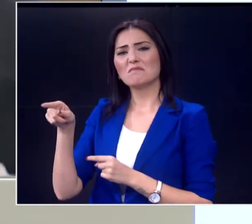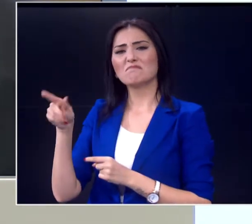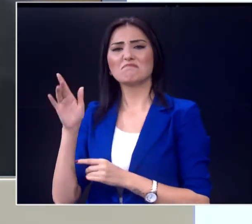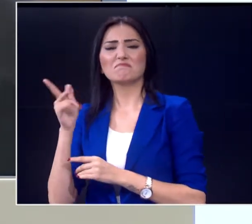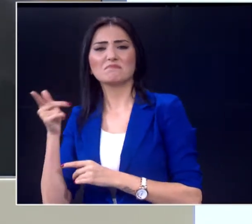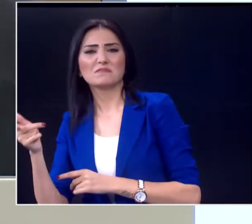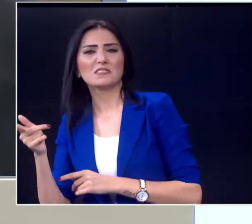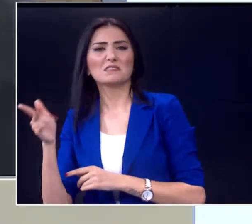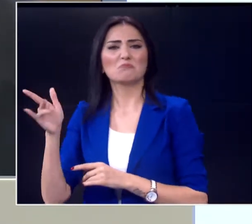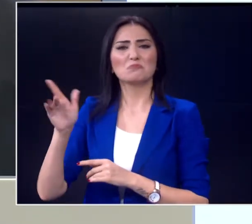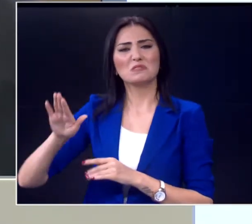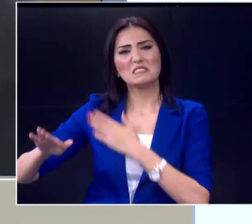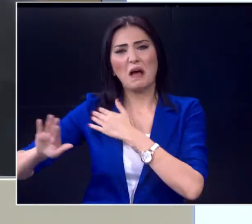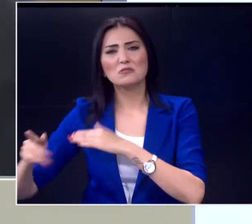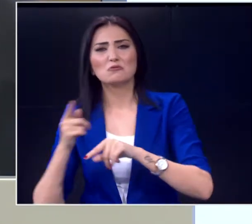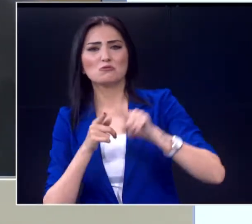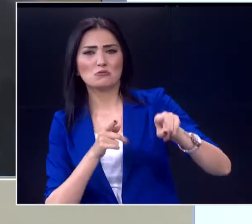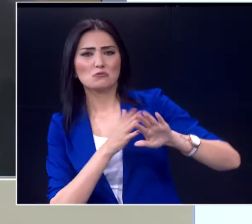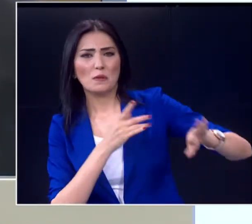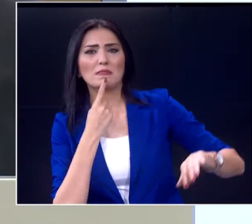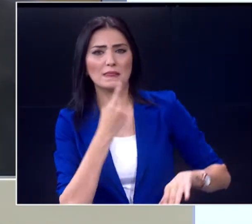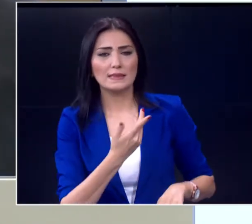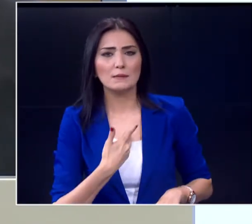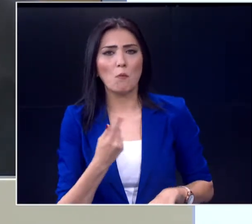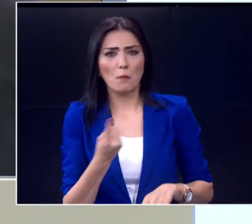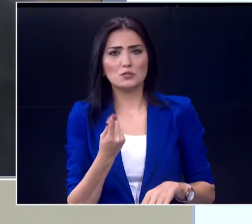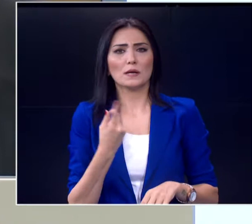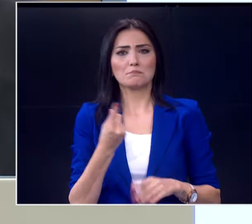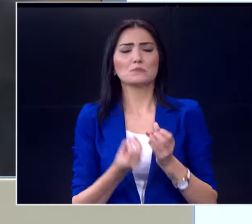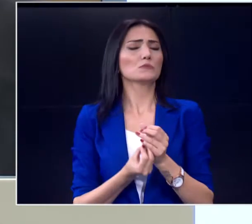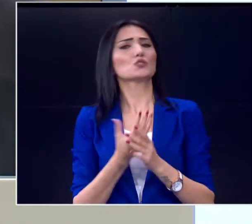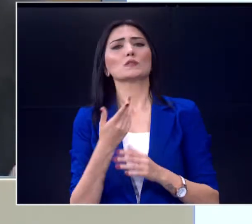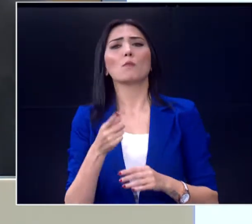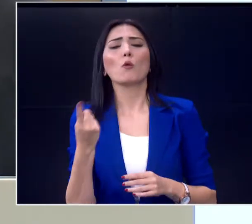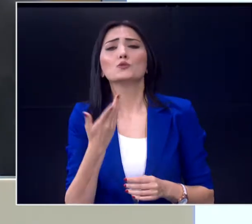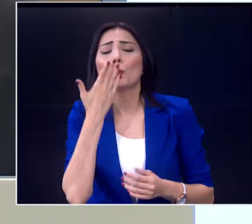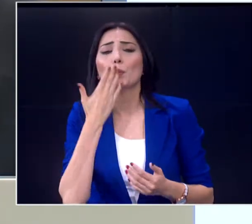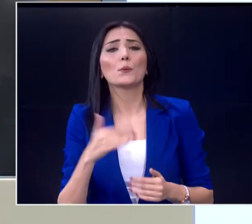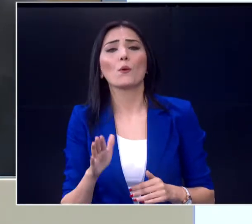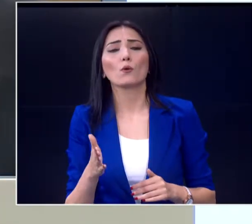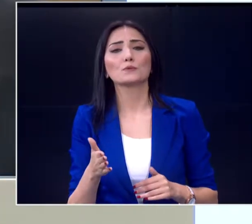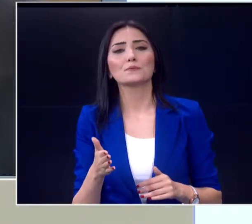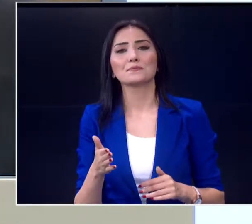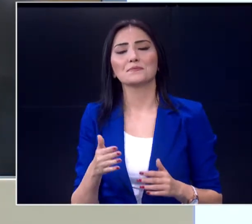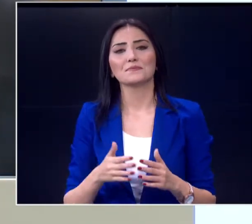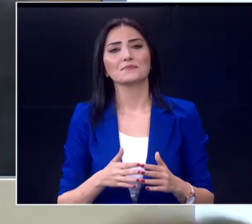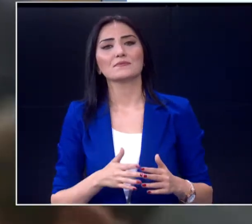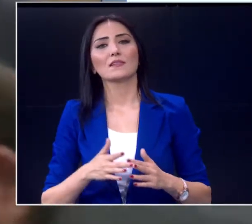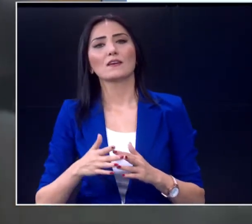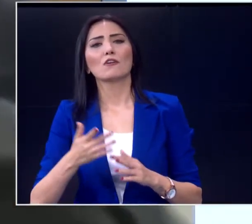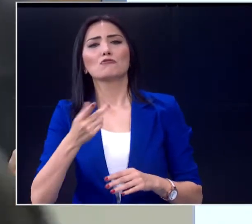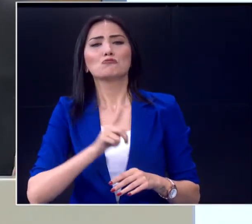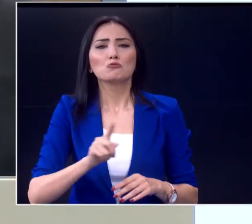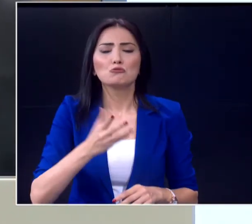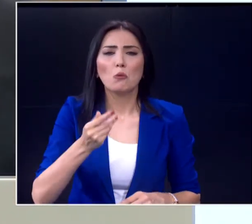şucusun, ben bucusun dedik mi? Böyle bir ihtiyaç nereden çıktı? Böyle bir şey yok. Kürdü de